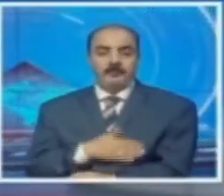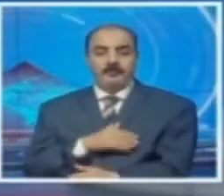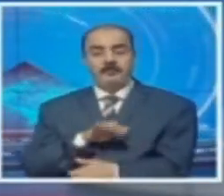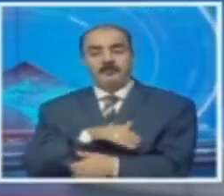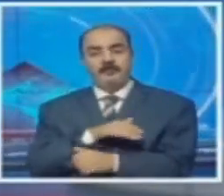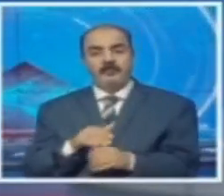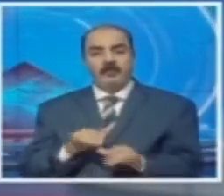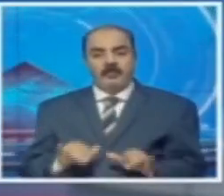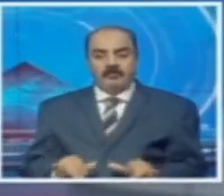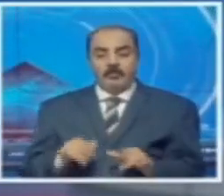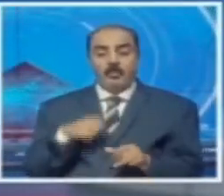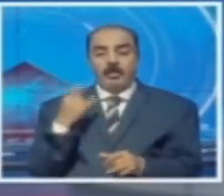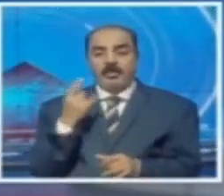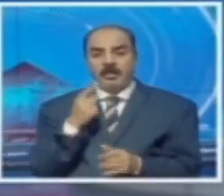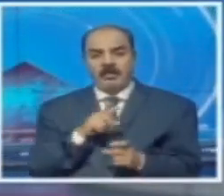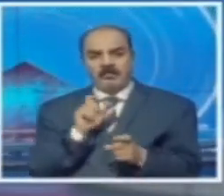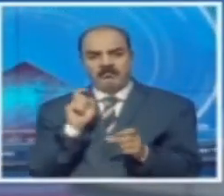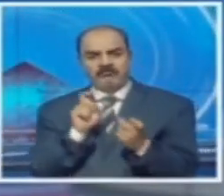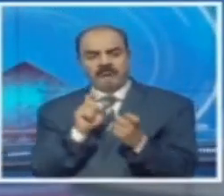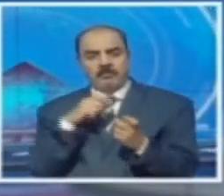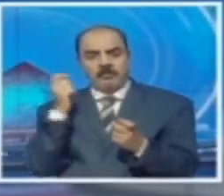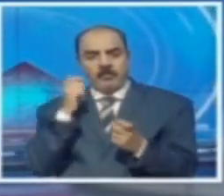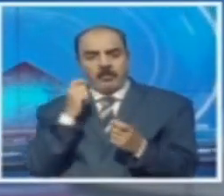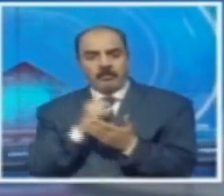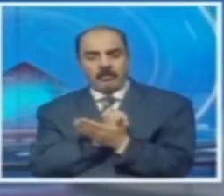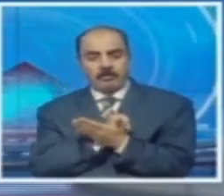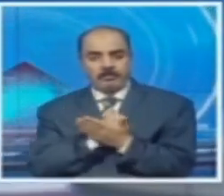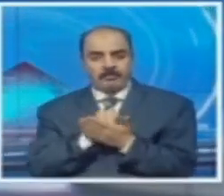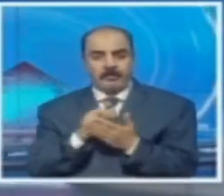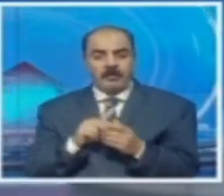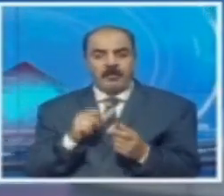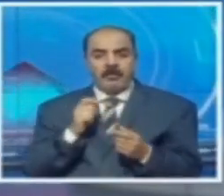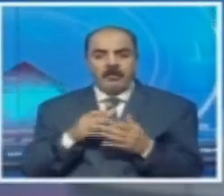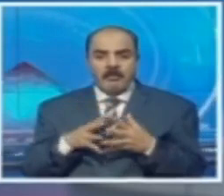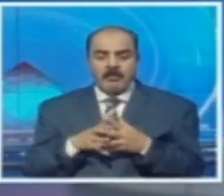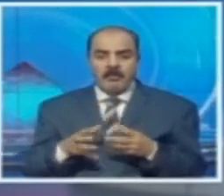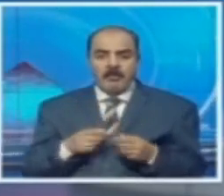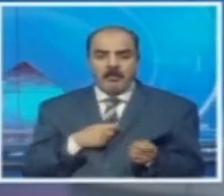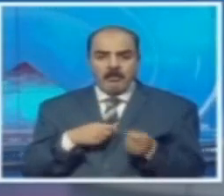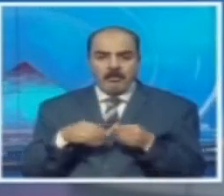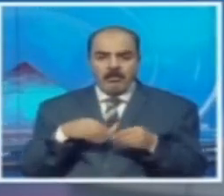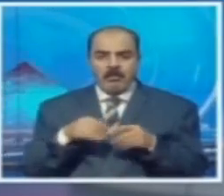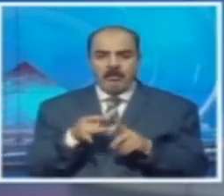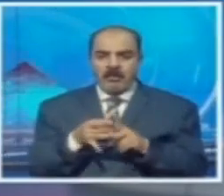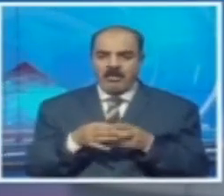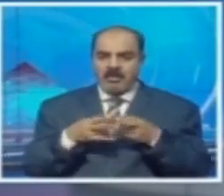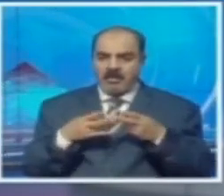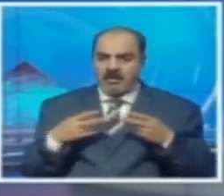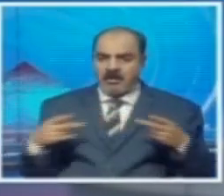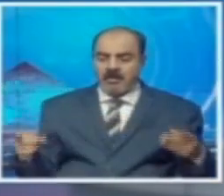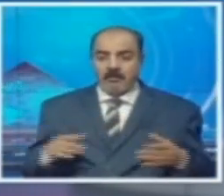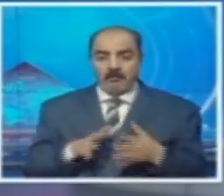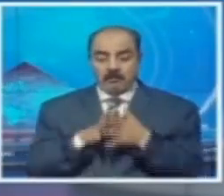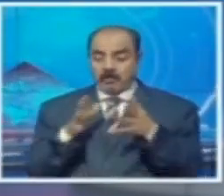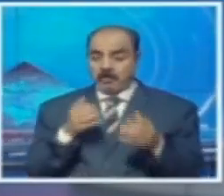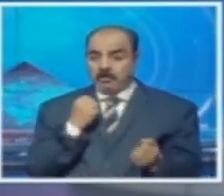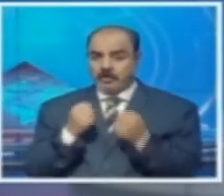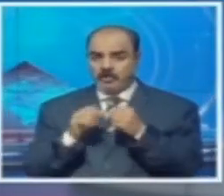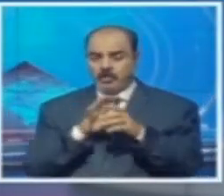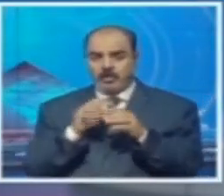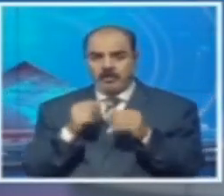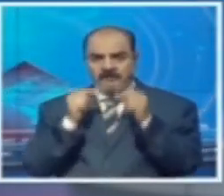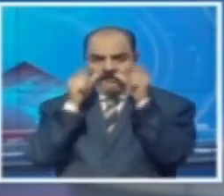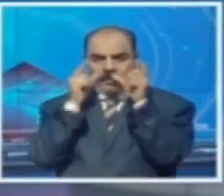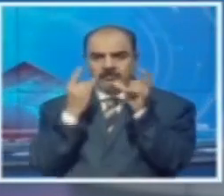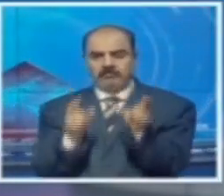إطار استراتيجية وزارة الداخلية لمواجهة كافة أشكال الخروج على القانون ومكافحة جرائم الإتجار وترويج المواد